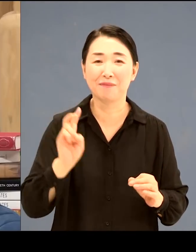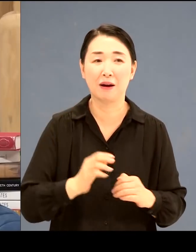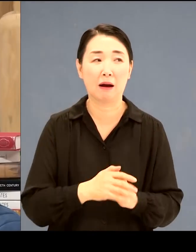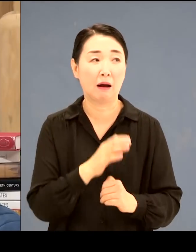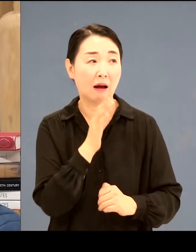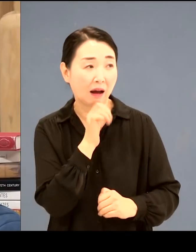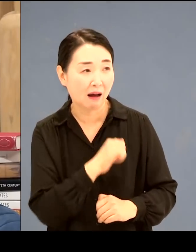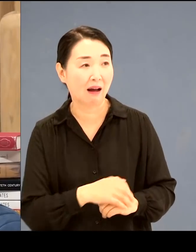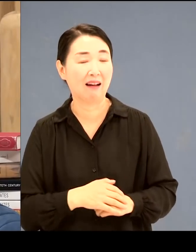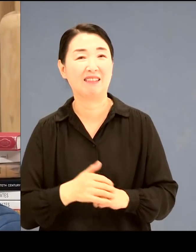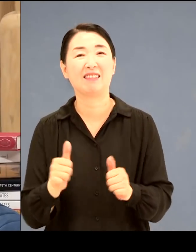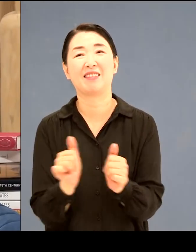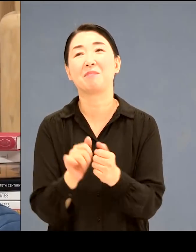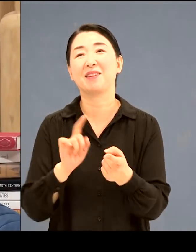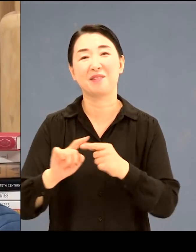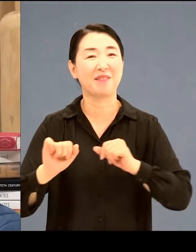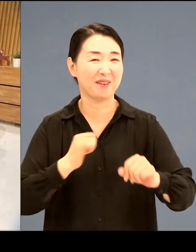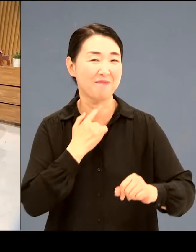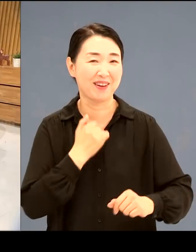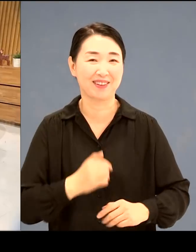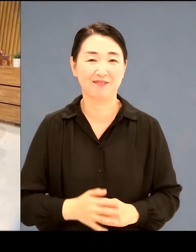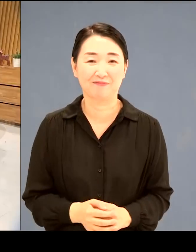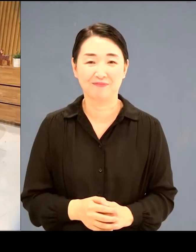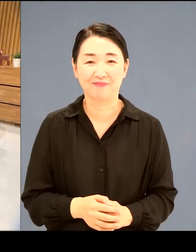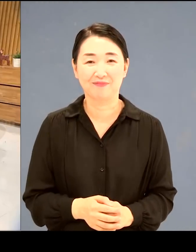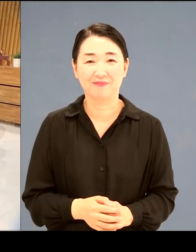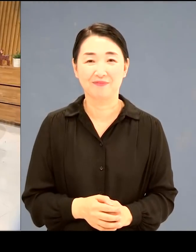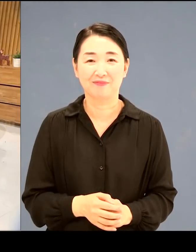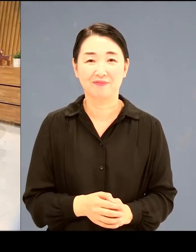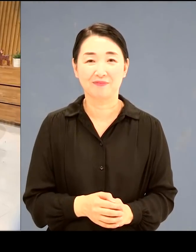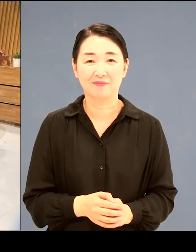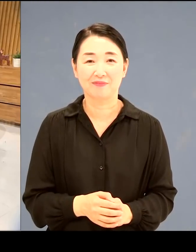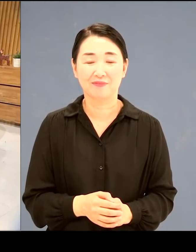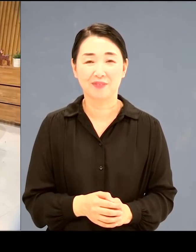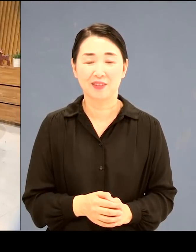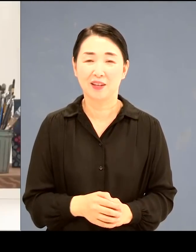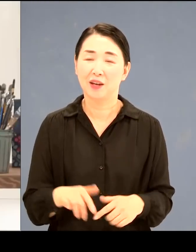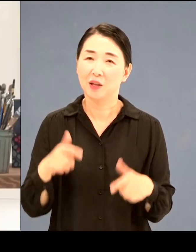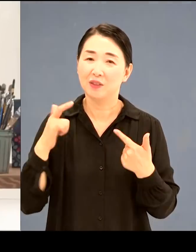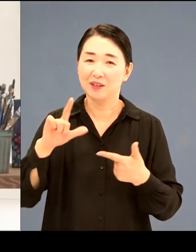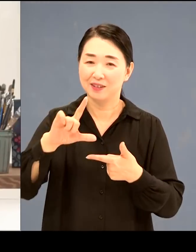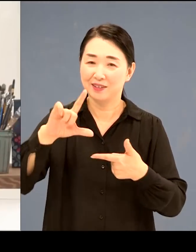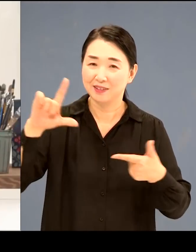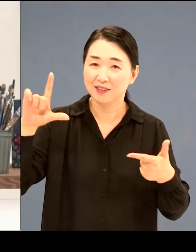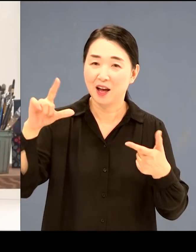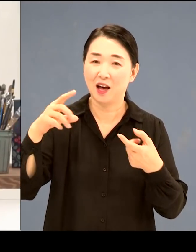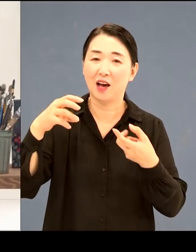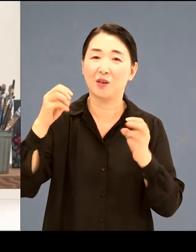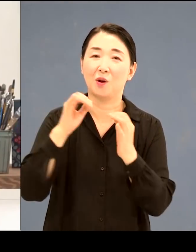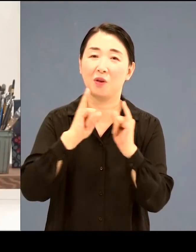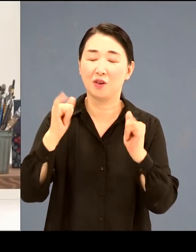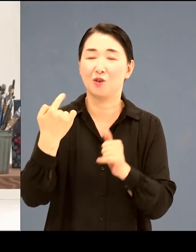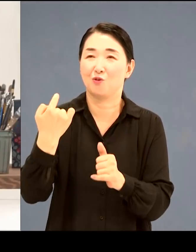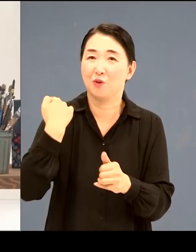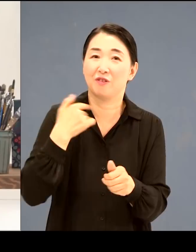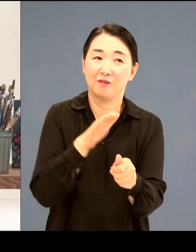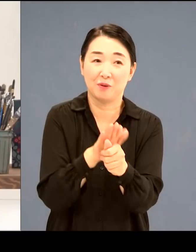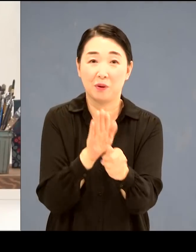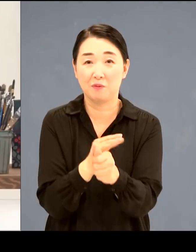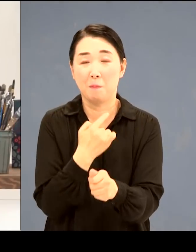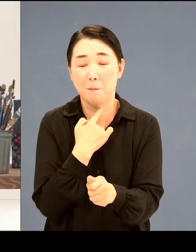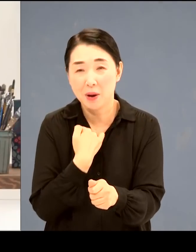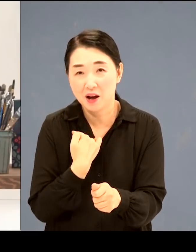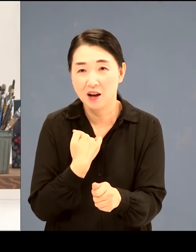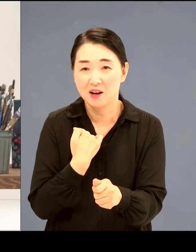되게 보이시하게 하고 다녔어요. 그러셨군요. 아니 항상 이렇게 스타분들 뒤에서 이렇게 뭔가 뒷받침을 해주시고